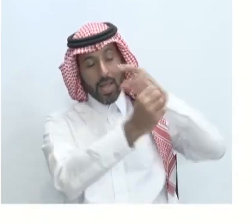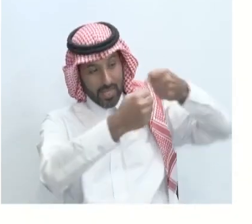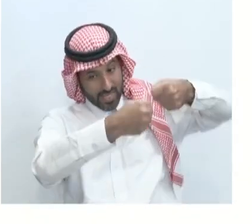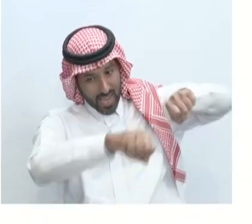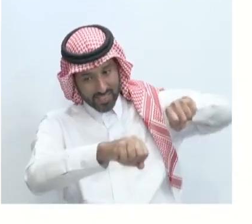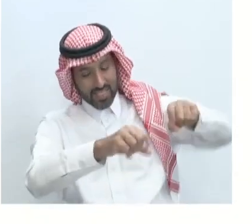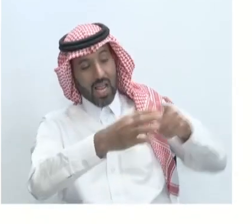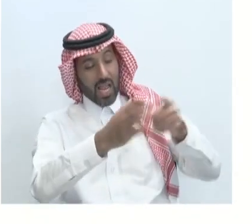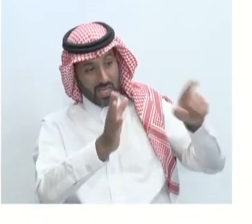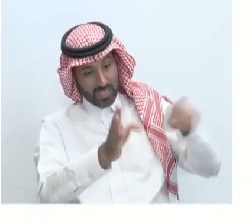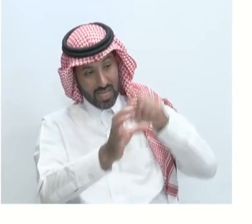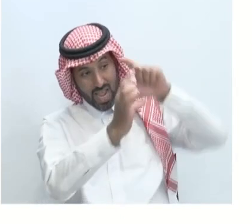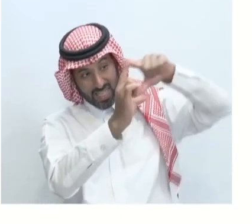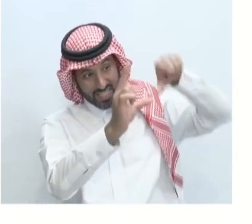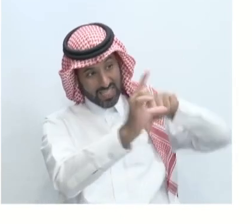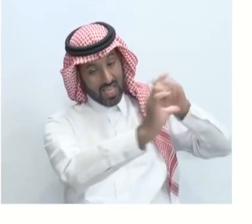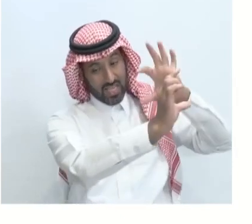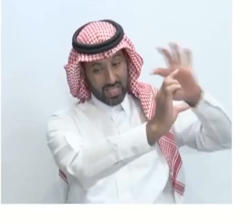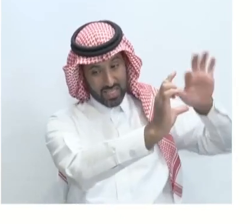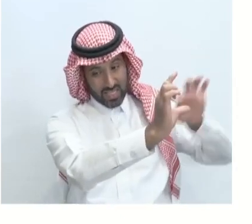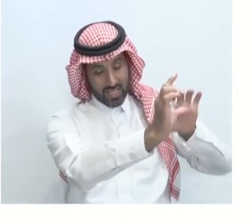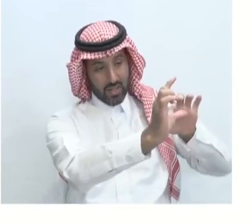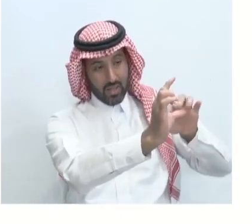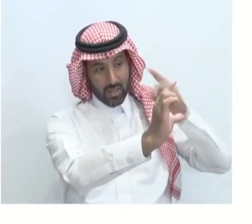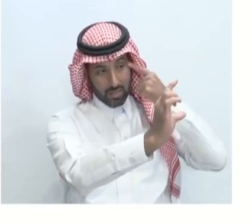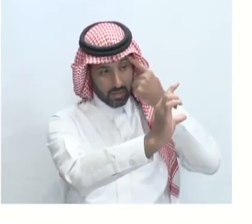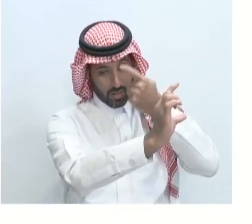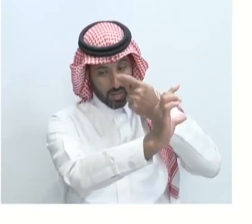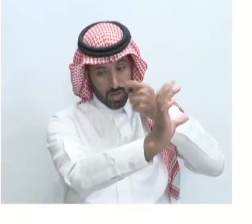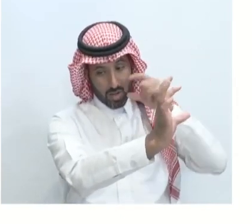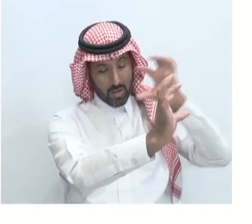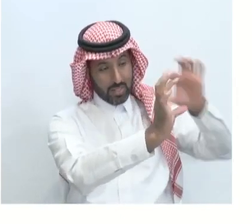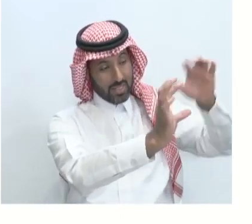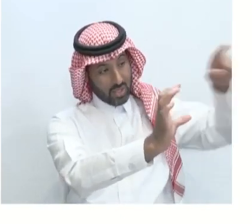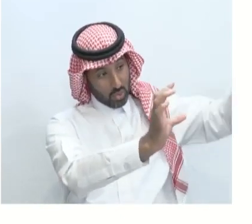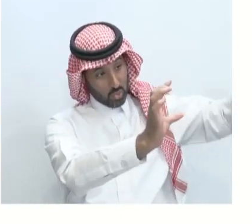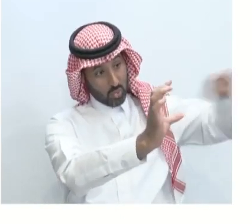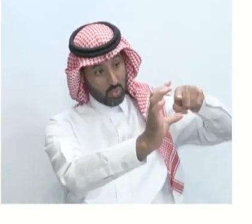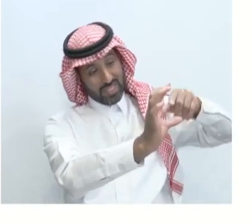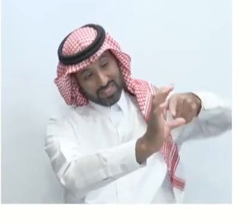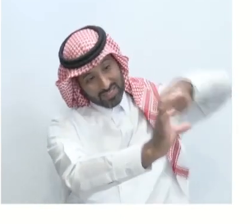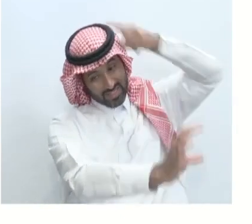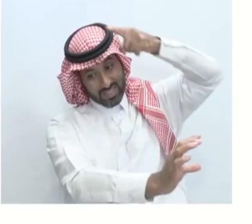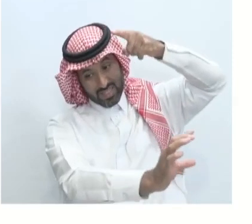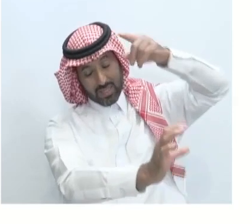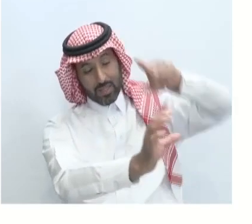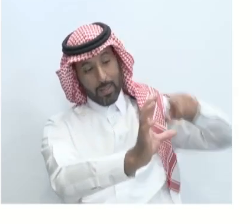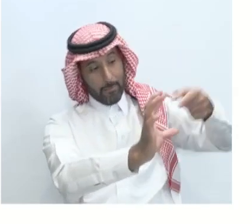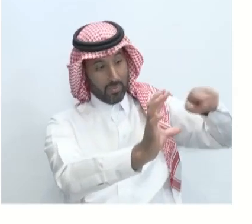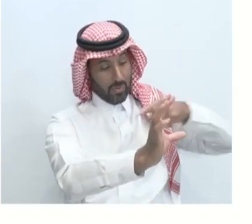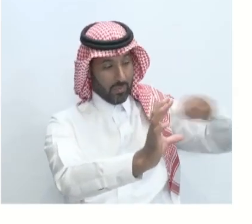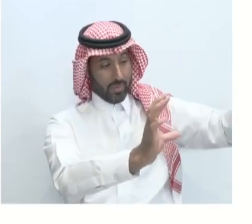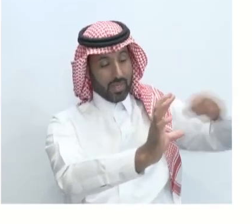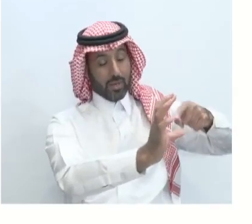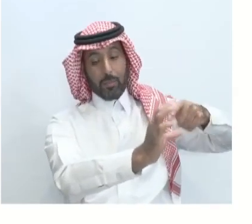الكاسر تستخدم فيه عدسه حيث ينكسر الضوء عند مروره من خلاله من